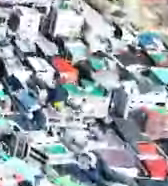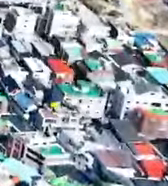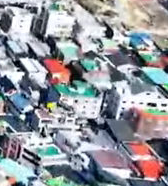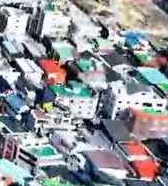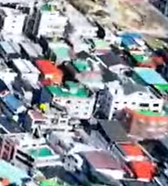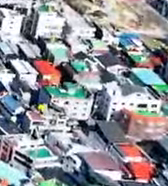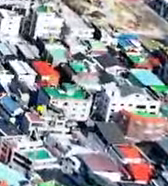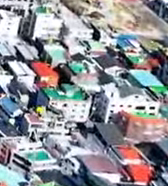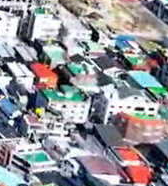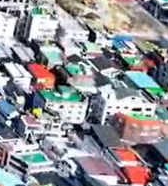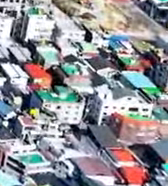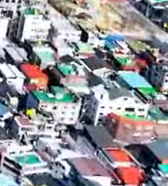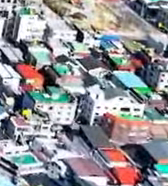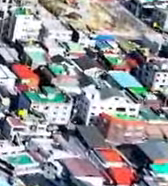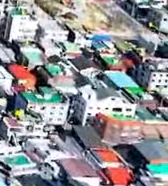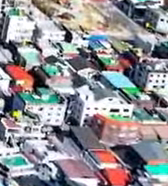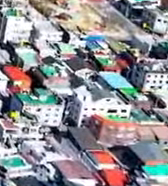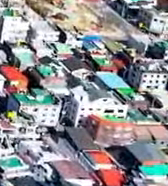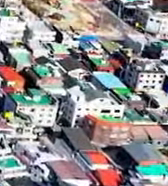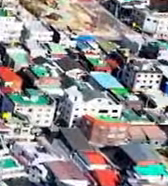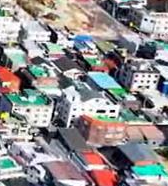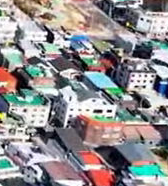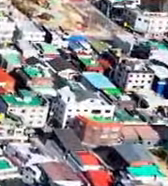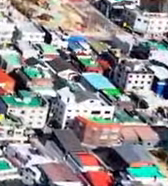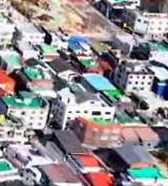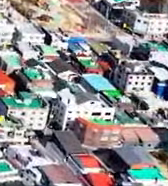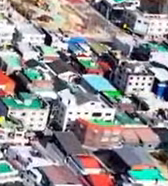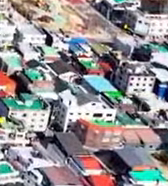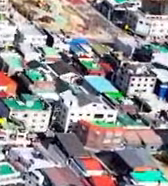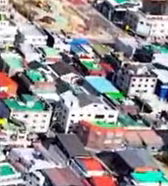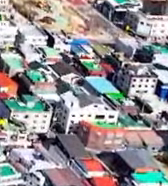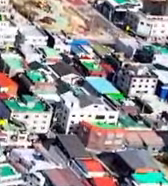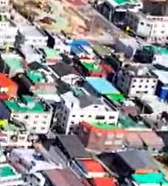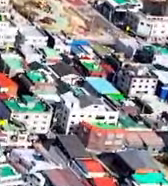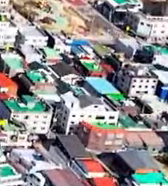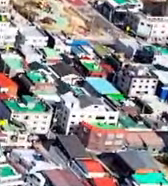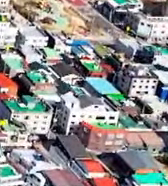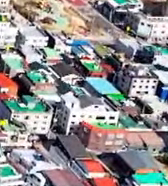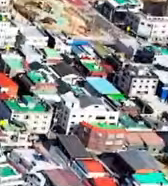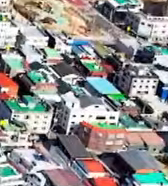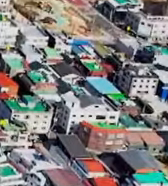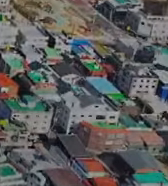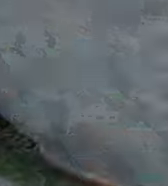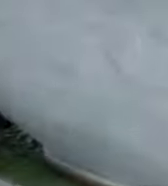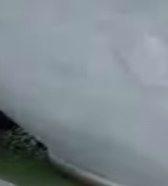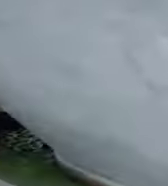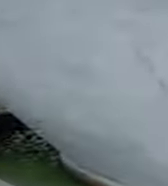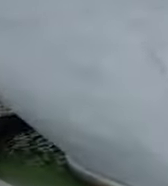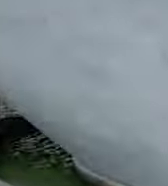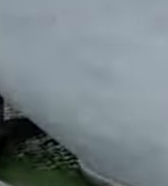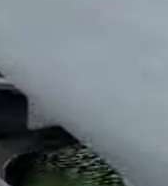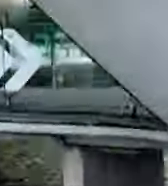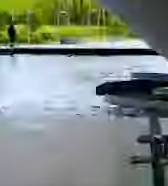이곳은 어딜까요? 대구입니다. 대구가 15.7% 투표율 기록하고 있습니다.